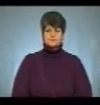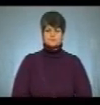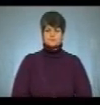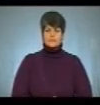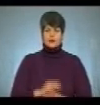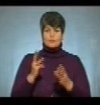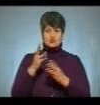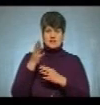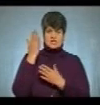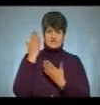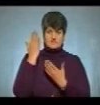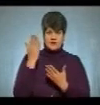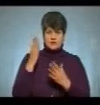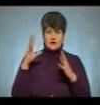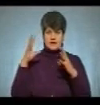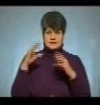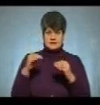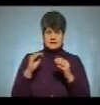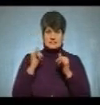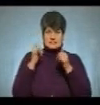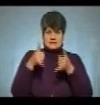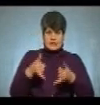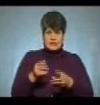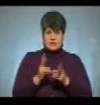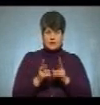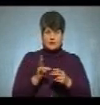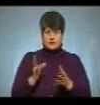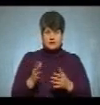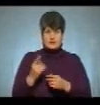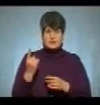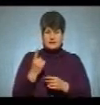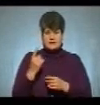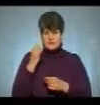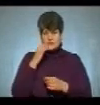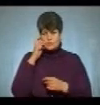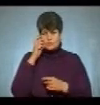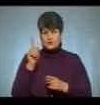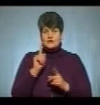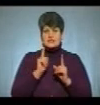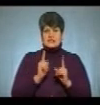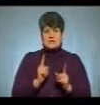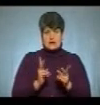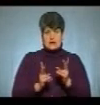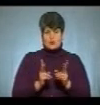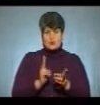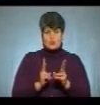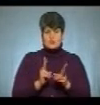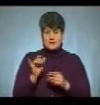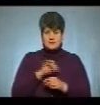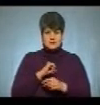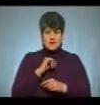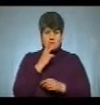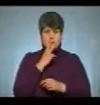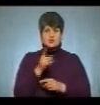Пожежа зверху. Гасили, залили кухню. Єдине, слава Богу, що тільки кухня. А там все, ми бачите, що